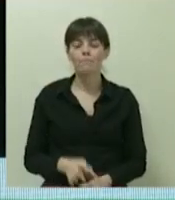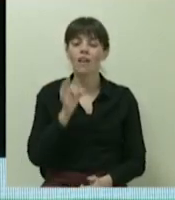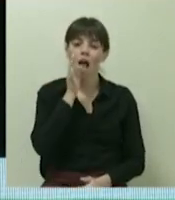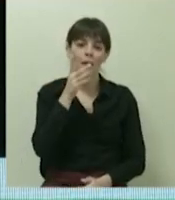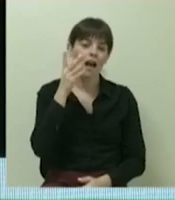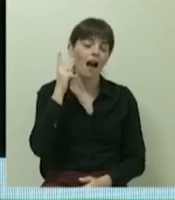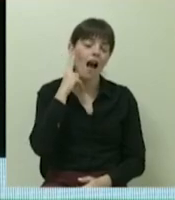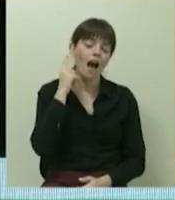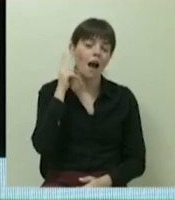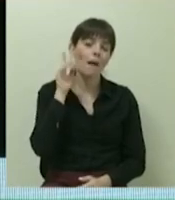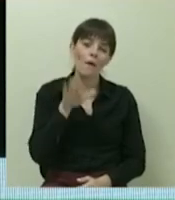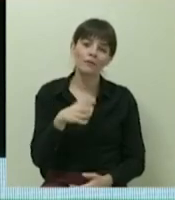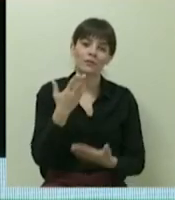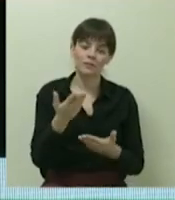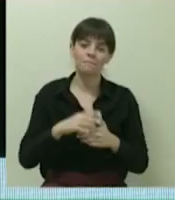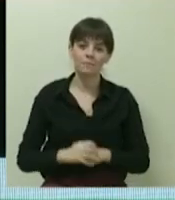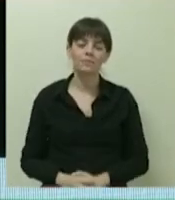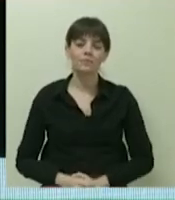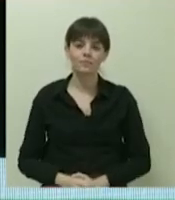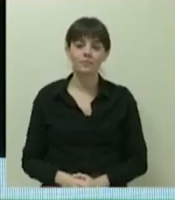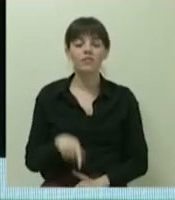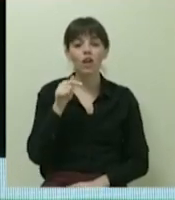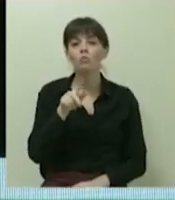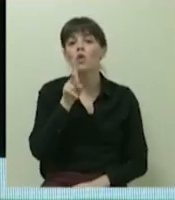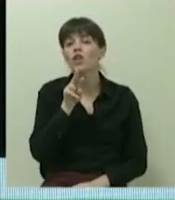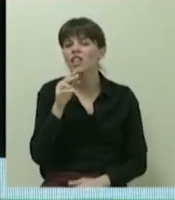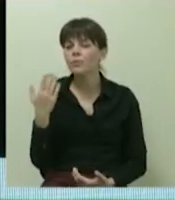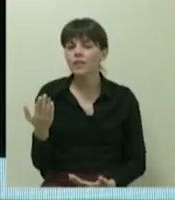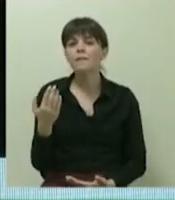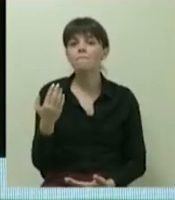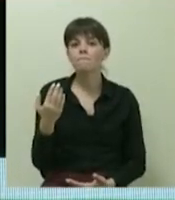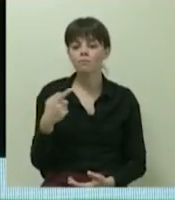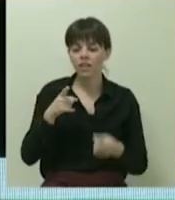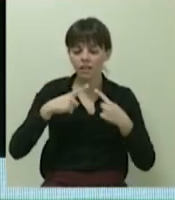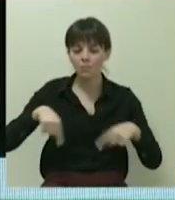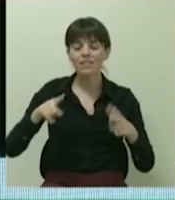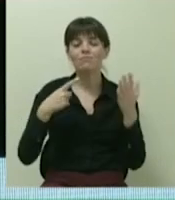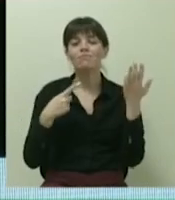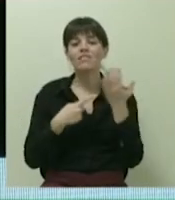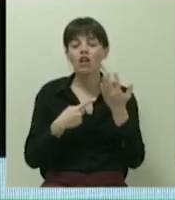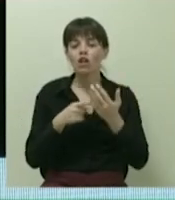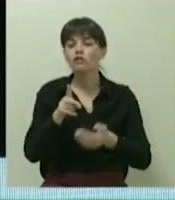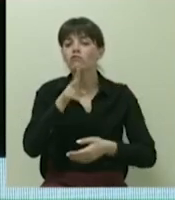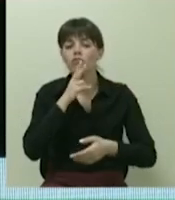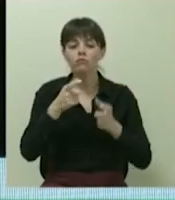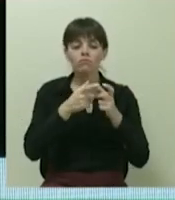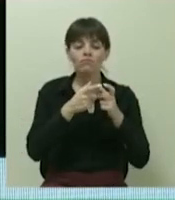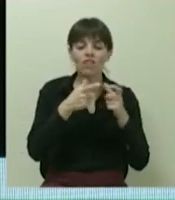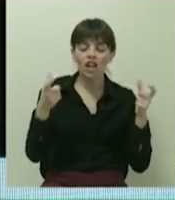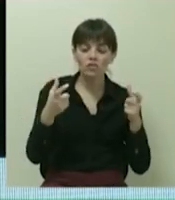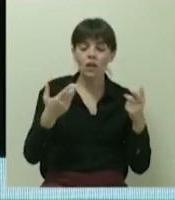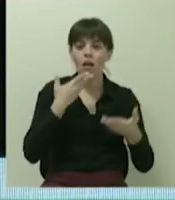Haberimiz olsun. Şimdi bu gibi bizim teknolojideki son gelişmelerden